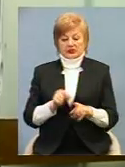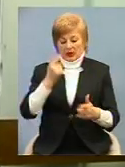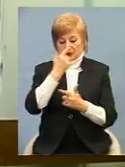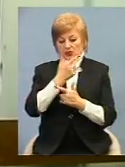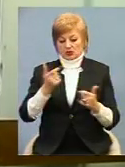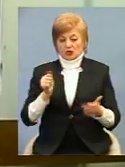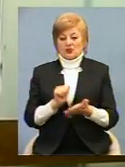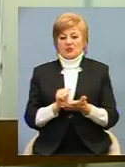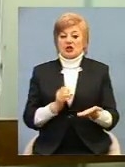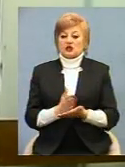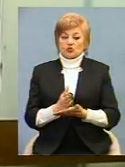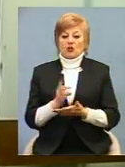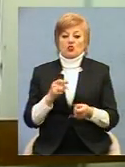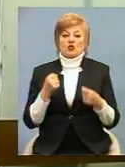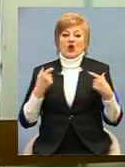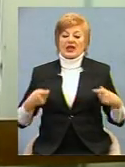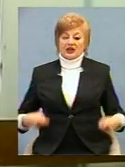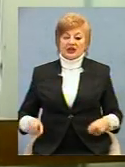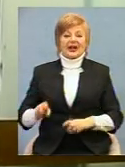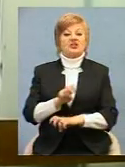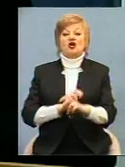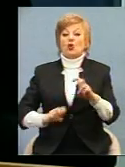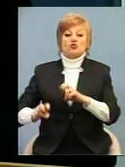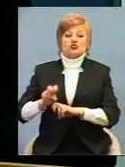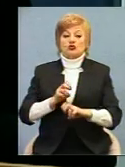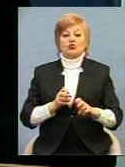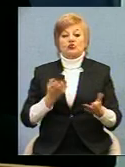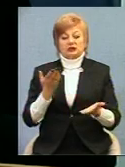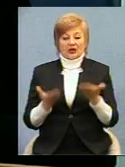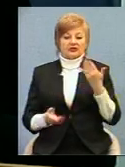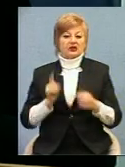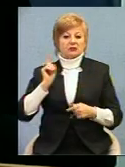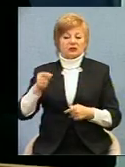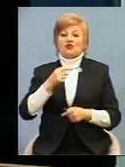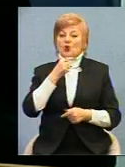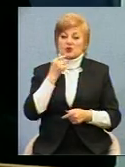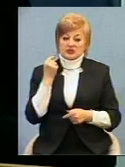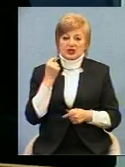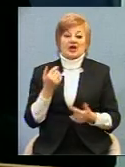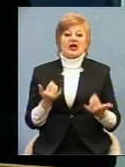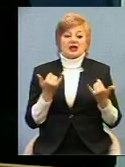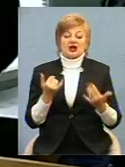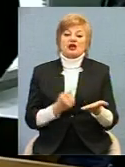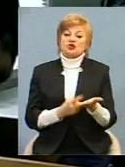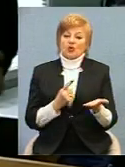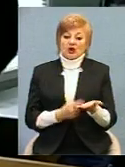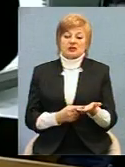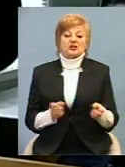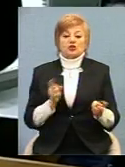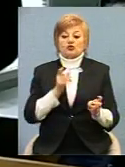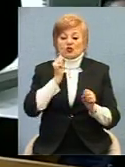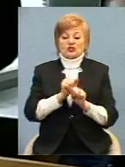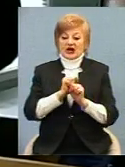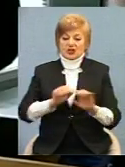установи. Однак генерал знаходиться у розшуку, ймовірно, на території Росії. Під час минулих засідань вдалося довести, що при розгоні